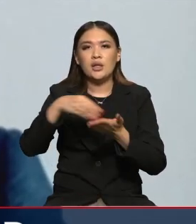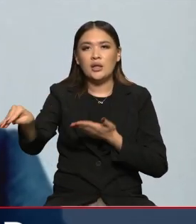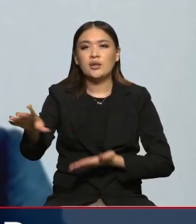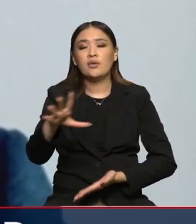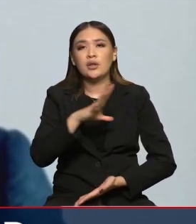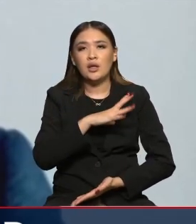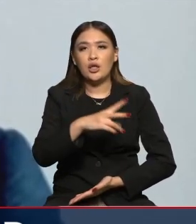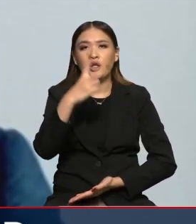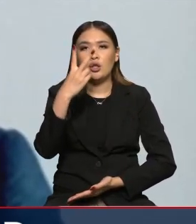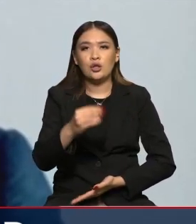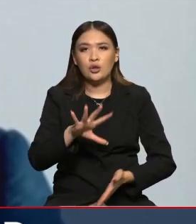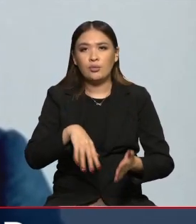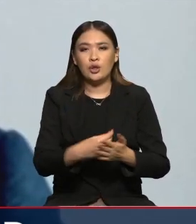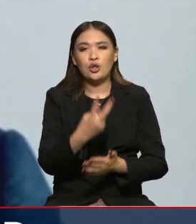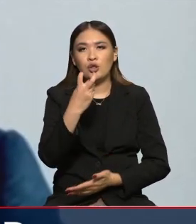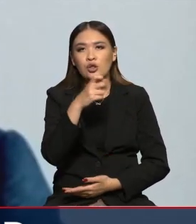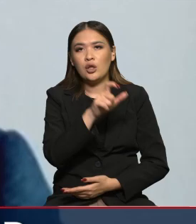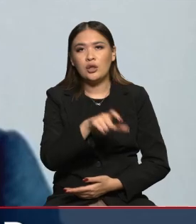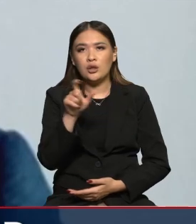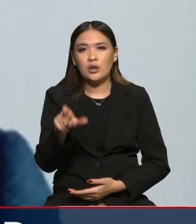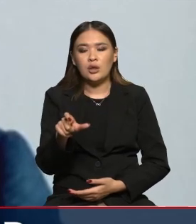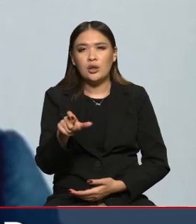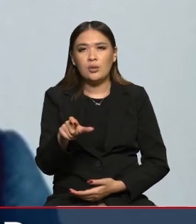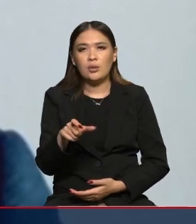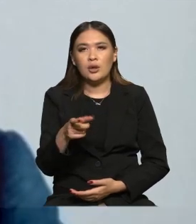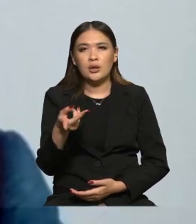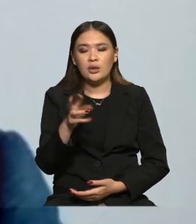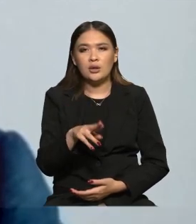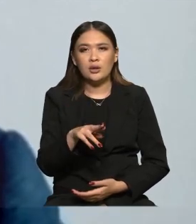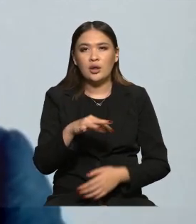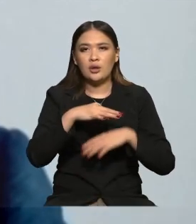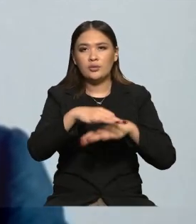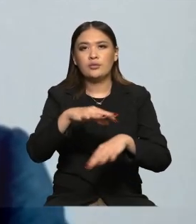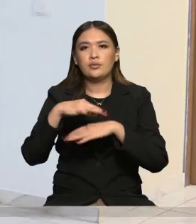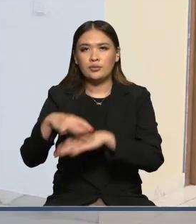алдық. 2 200 000 астам дозасын сатып алып бүкіл өңірлерге жеткіздік.